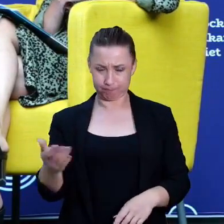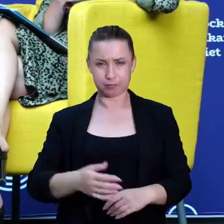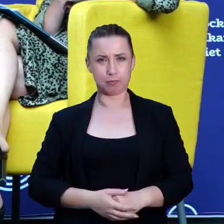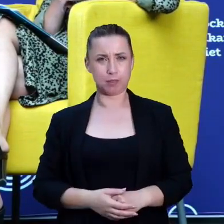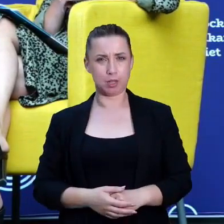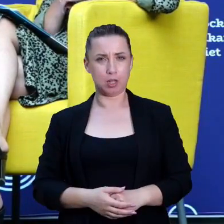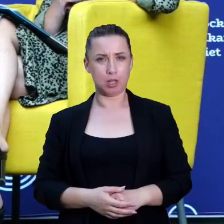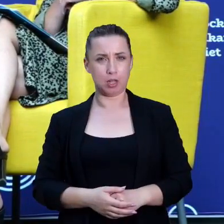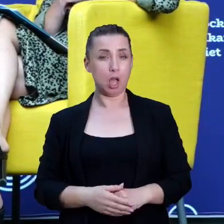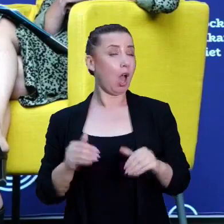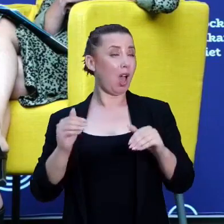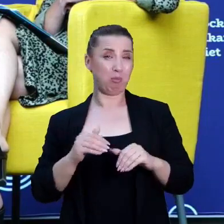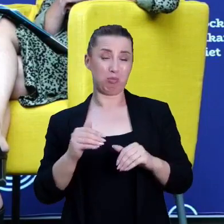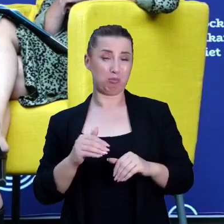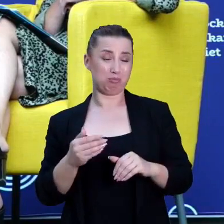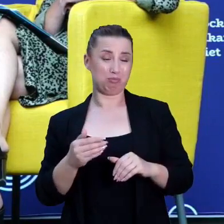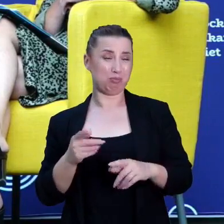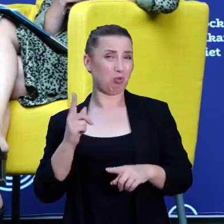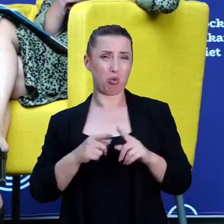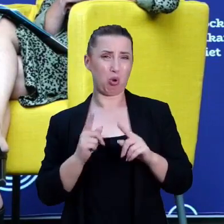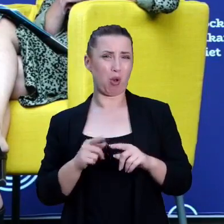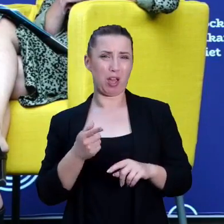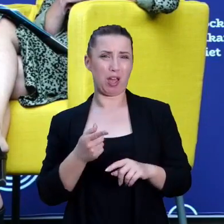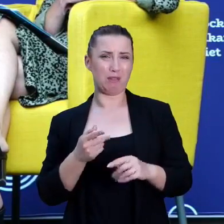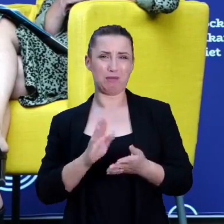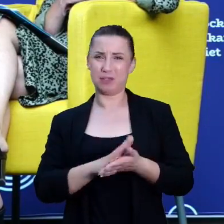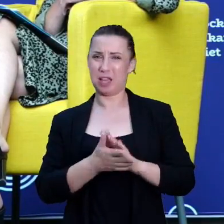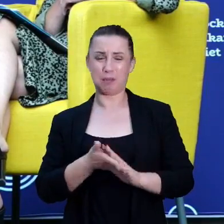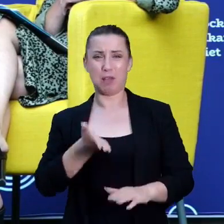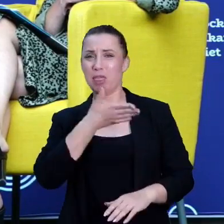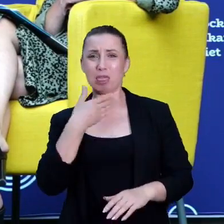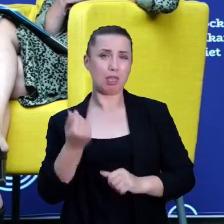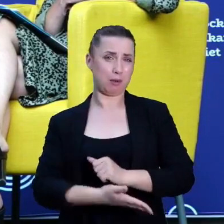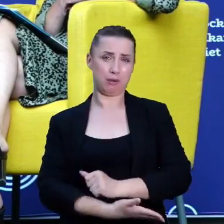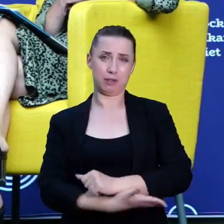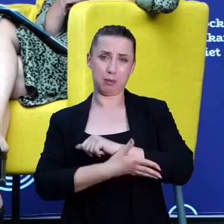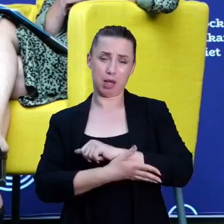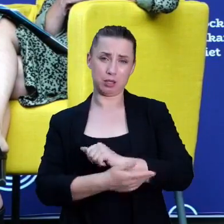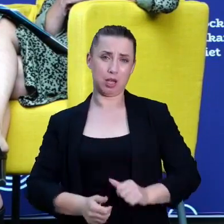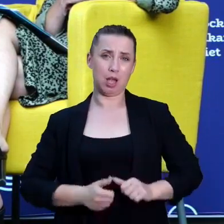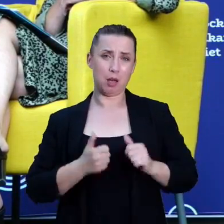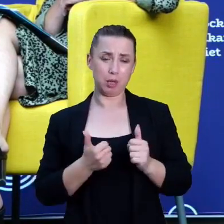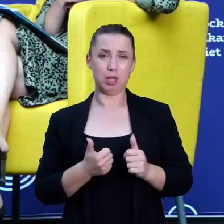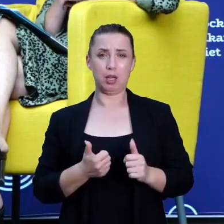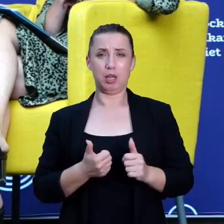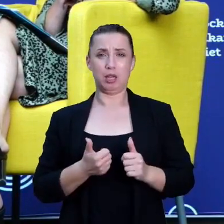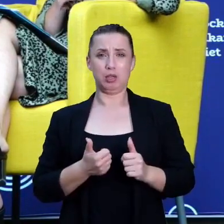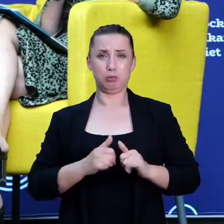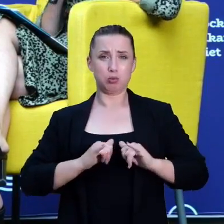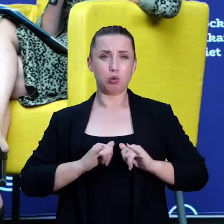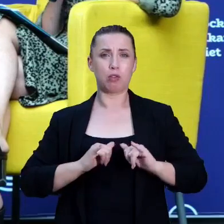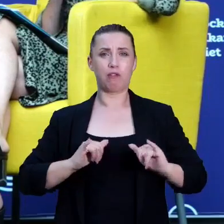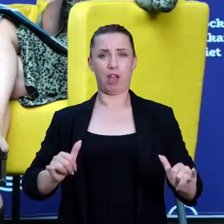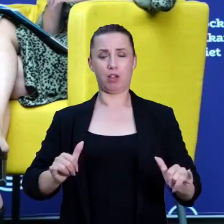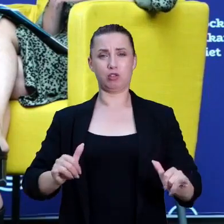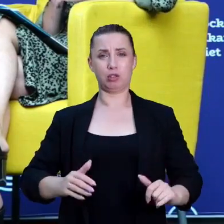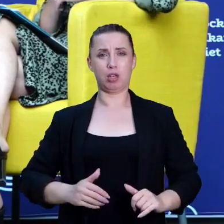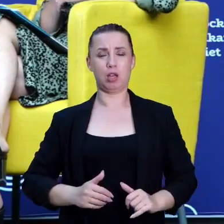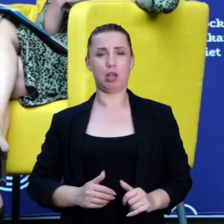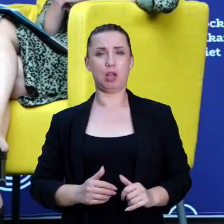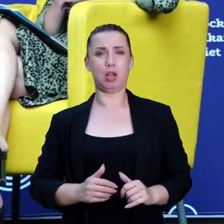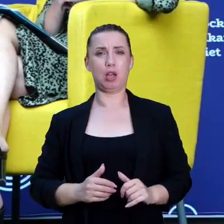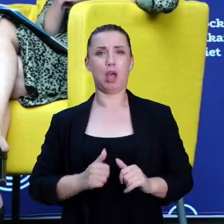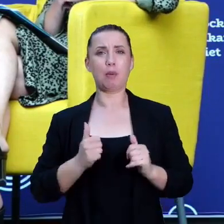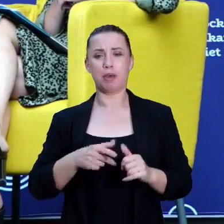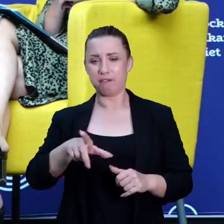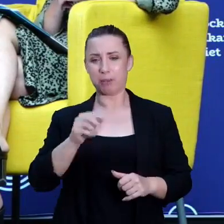i nie do końca się wspieramy w tym, żeby właśnie być sobą, żeby być niezależną, żeby iść